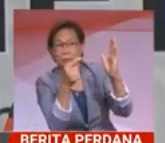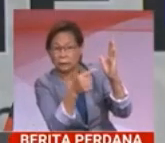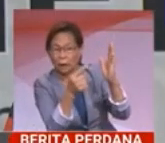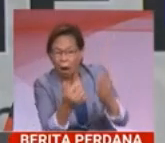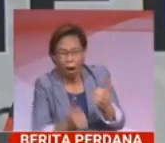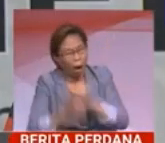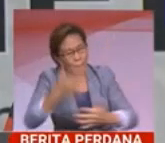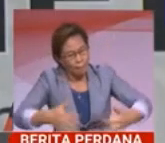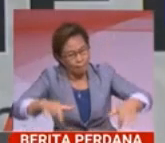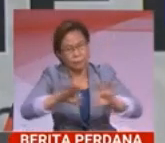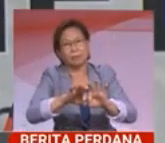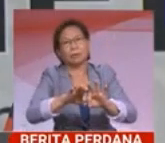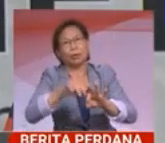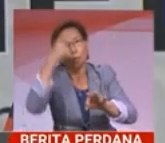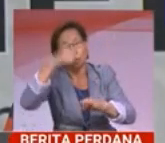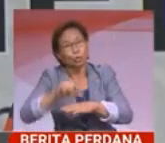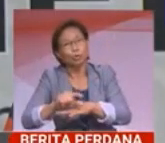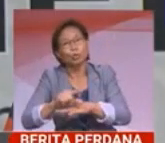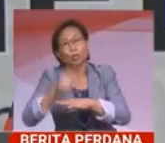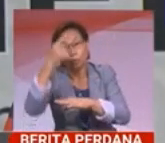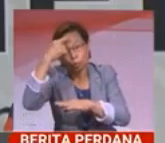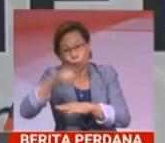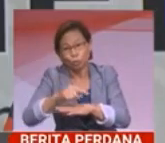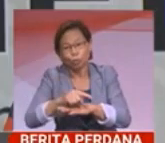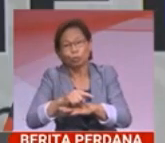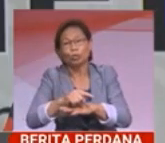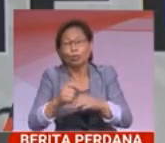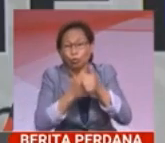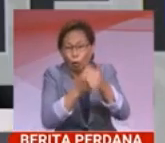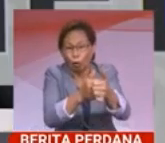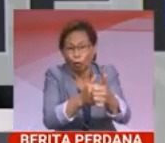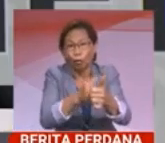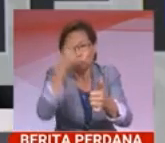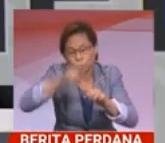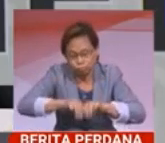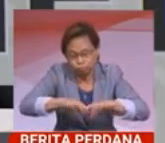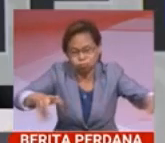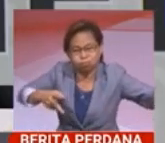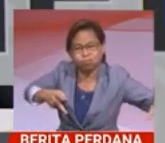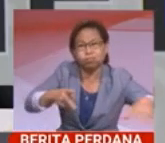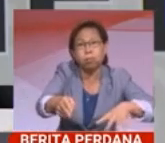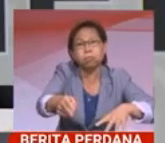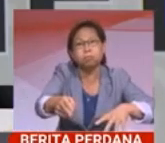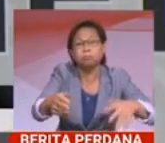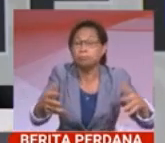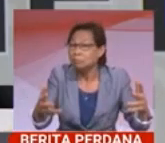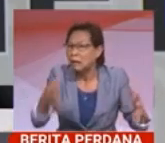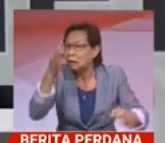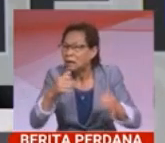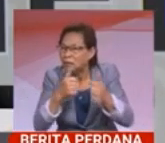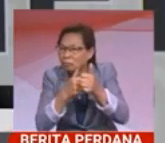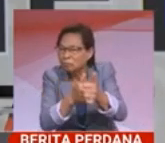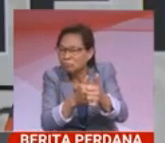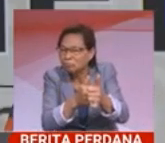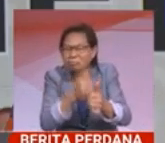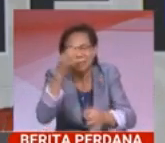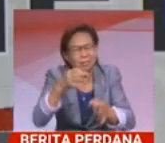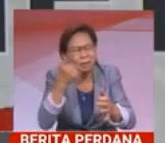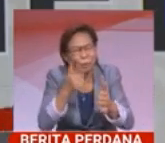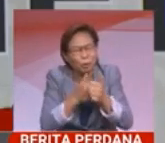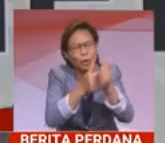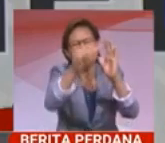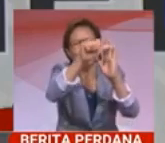amat penting untuk digunakan bagi memutuskan kelurahan cangkir engkau 19 ketidakpatuhan ke atau